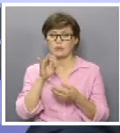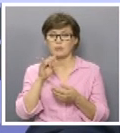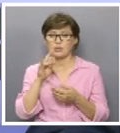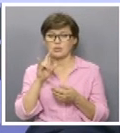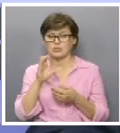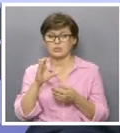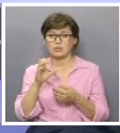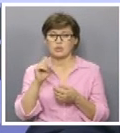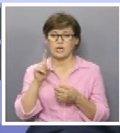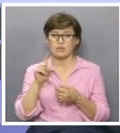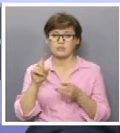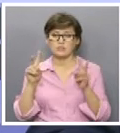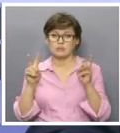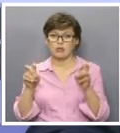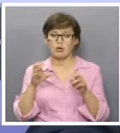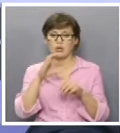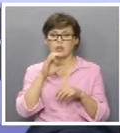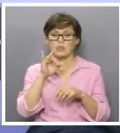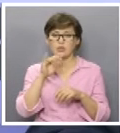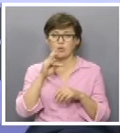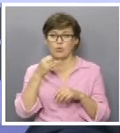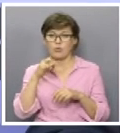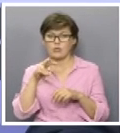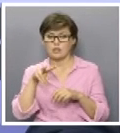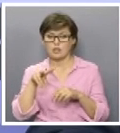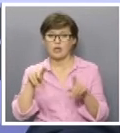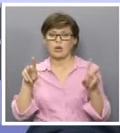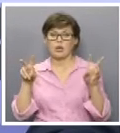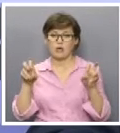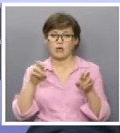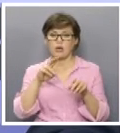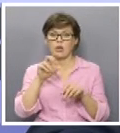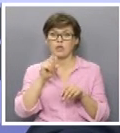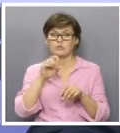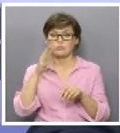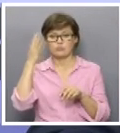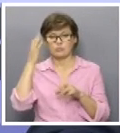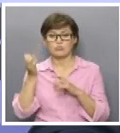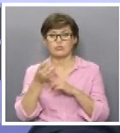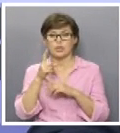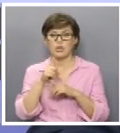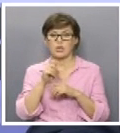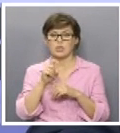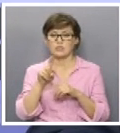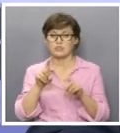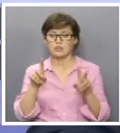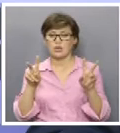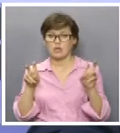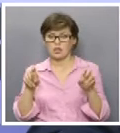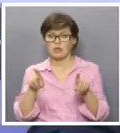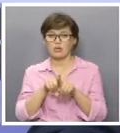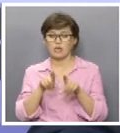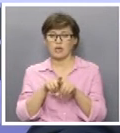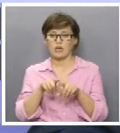сондай ақ Синойл сияқты, жаңағыдай Қазмұнайгаз сияқты авто